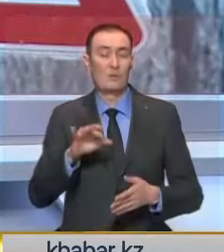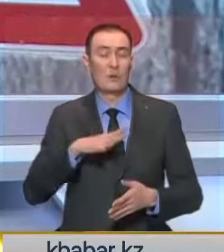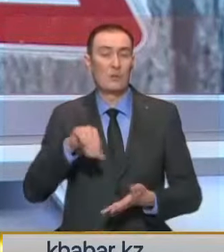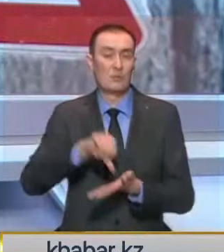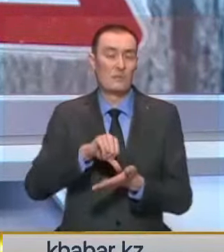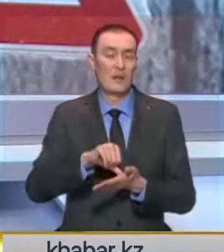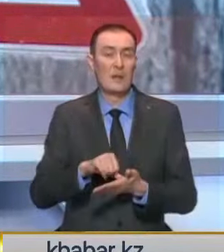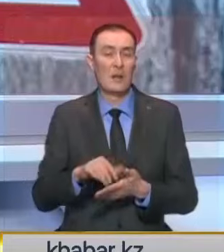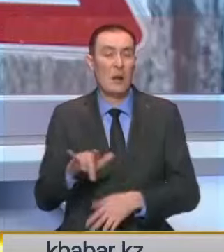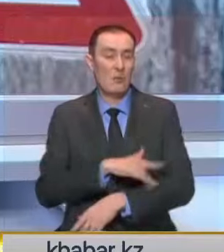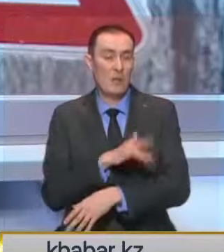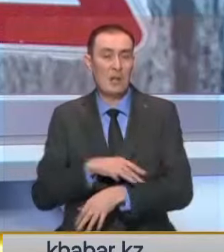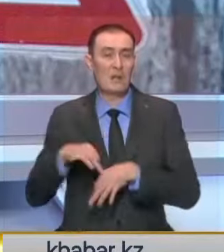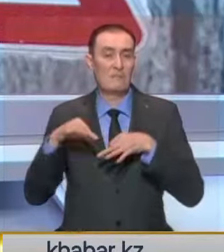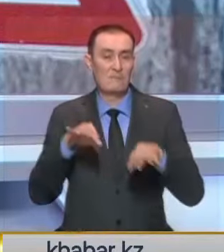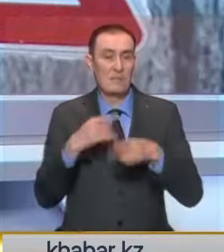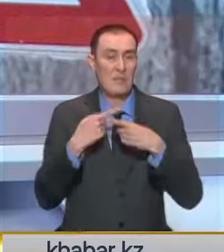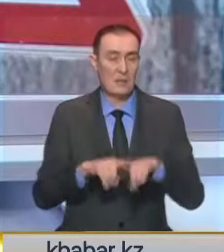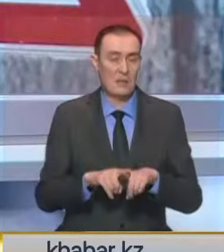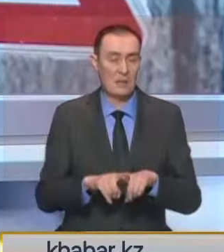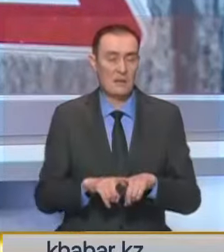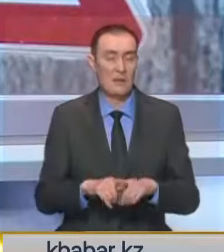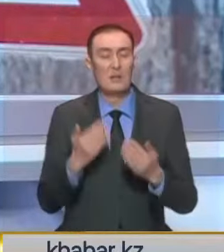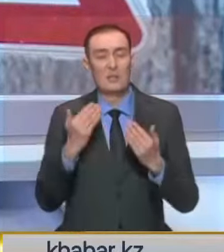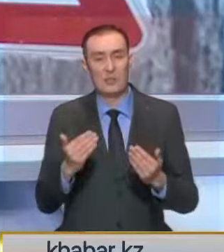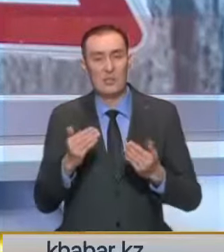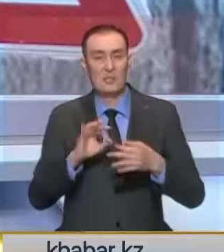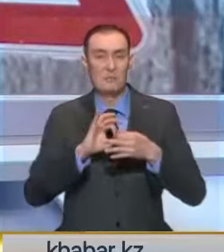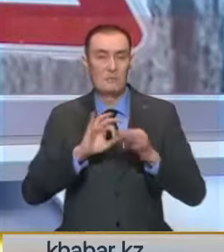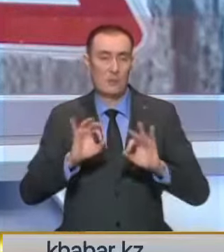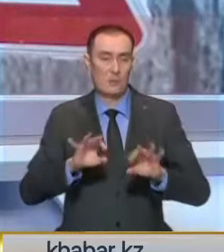брошена вся коммунальная техника. Айгуль Мантаева расскажет детали.